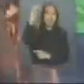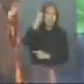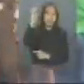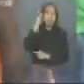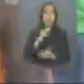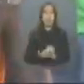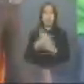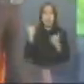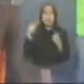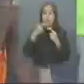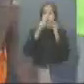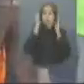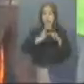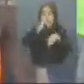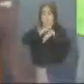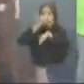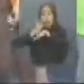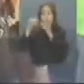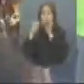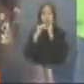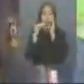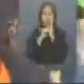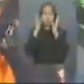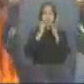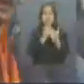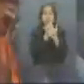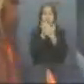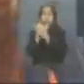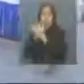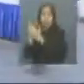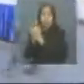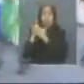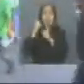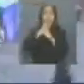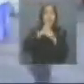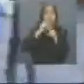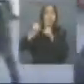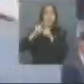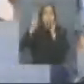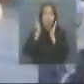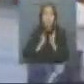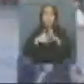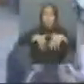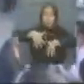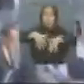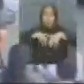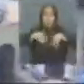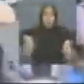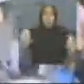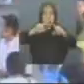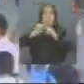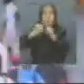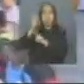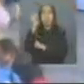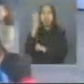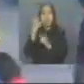คณะผู้บริหารกทมและตัวแทนจากหน่วยงานราชการและประชาชนจำนวนมากเข้าร่วมพิธีค่ะซึ่งประชาชน ที่เดินทางมาร่วมทำบุญ